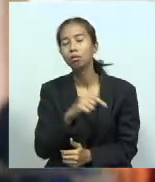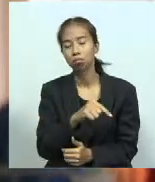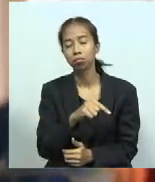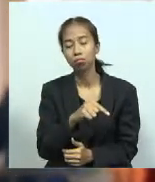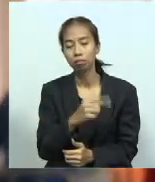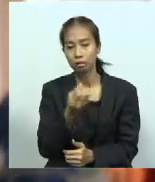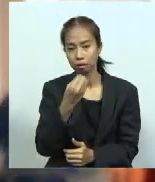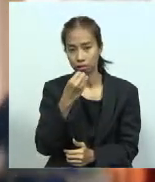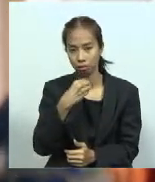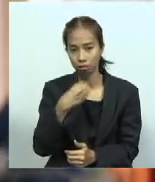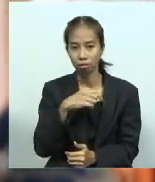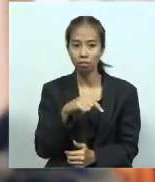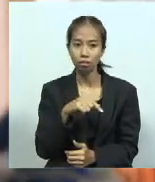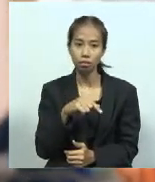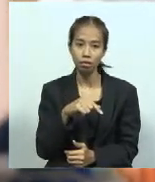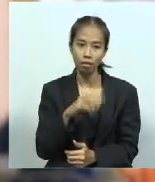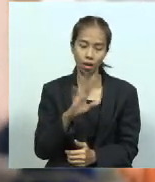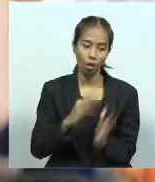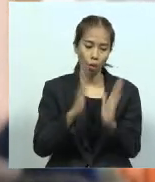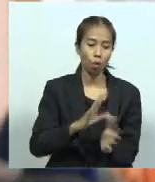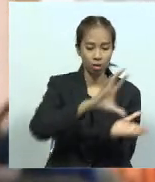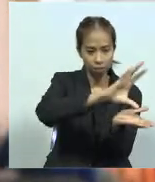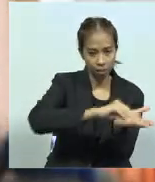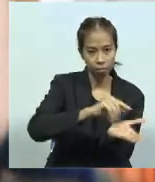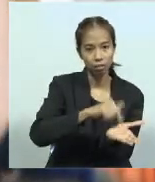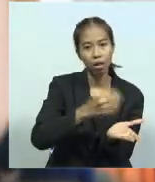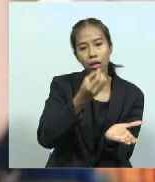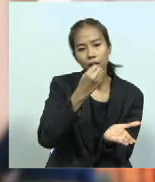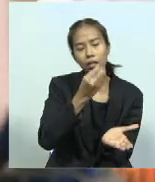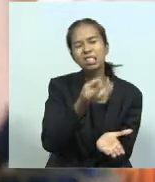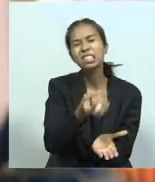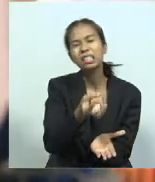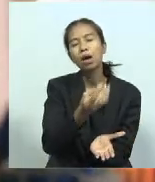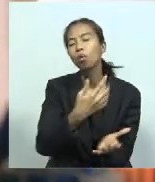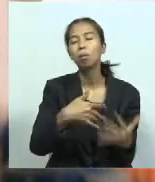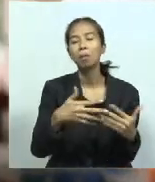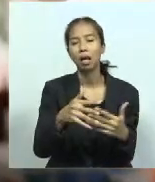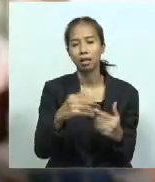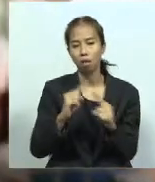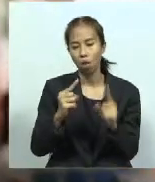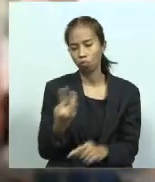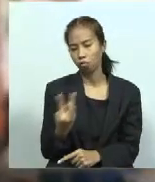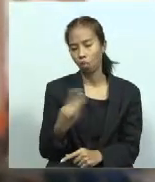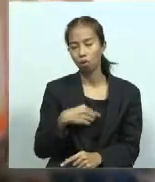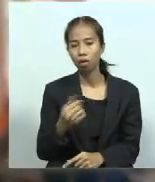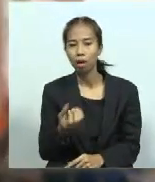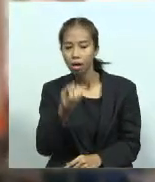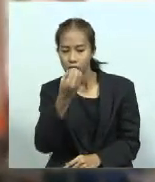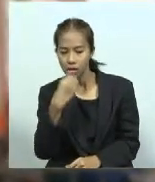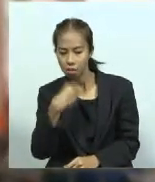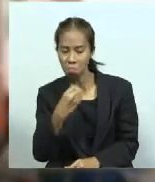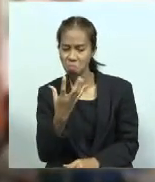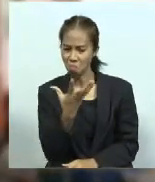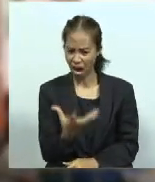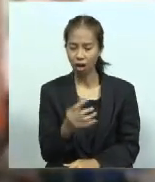วก็มีอีกรายคนที่ไปเก็บเนี่ยปรากฏว่ากลายเป็นกินน้อยที่สุดนะครับแต่ว่าอีก2รายเนี่ยปรากฏว่ารับประทานเยอะ